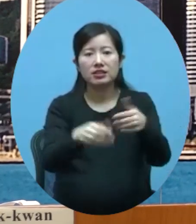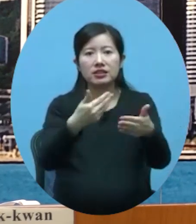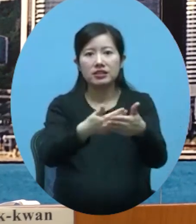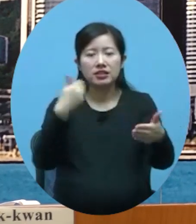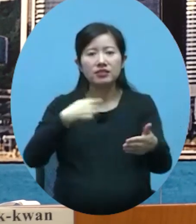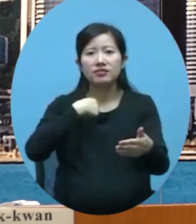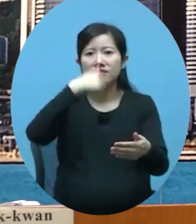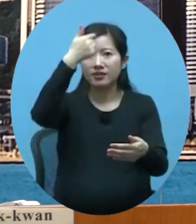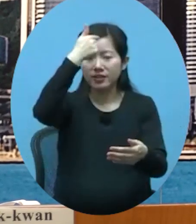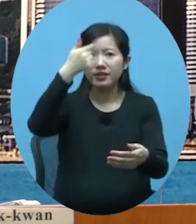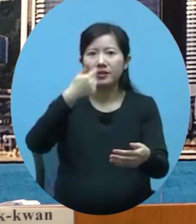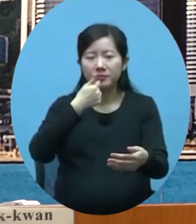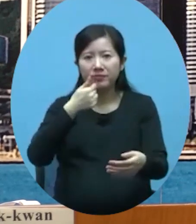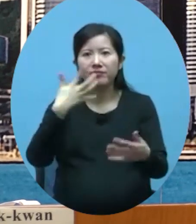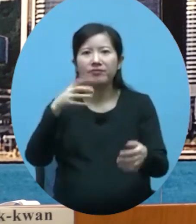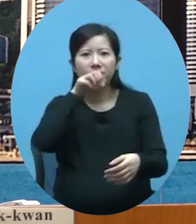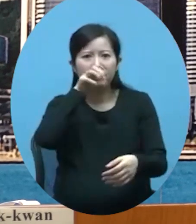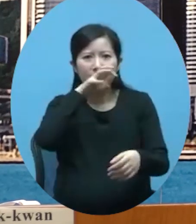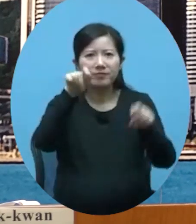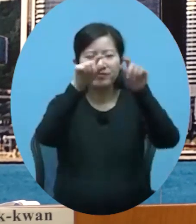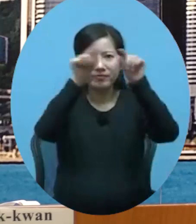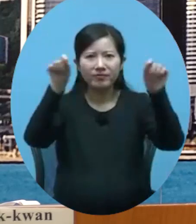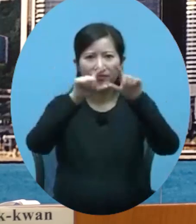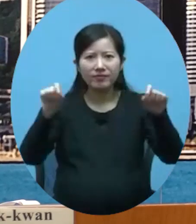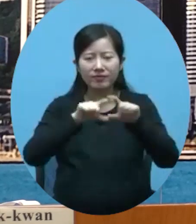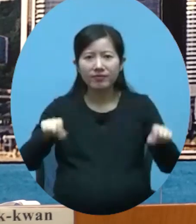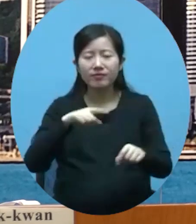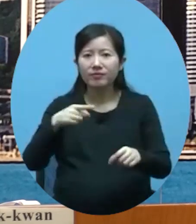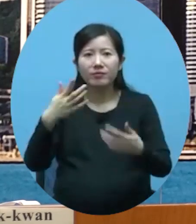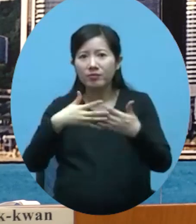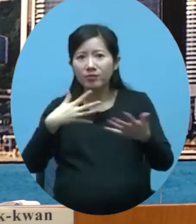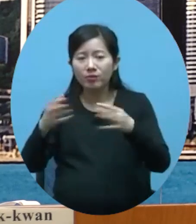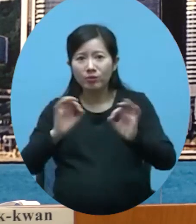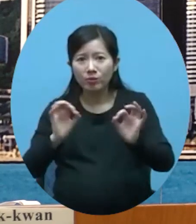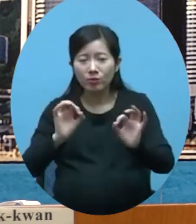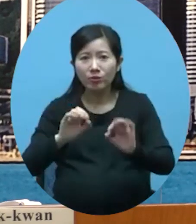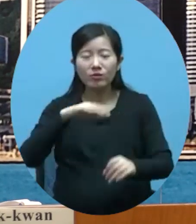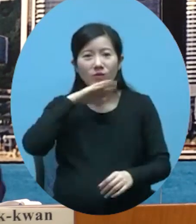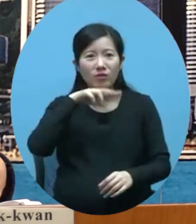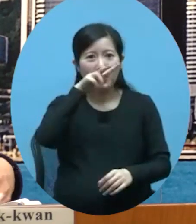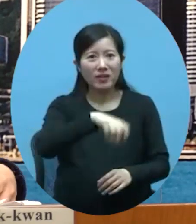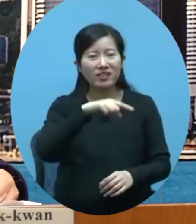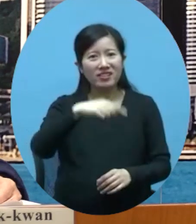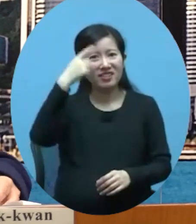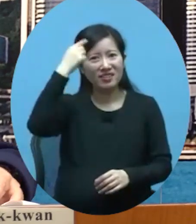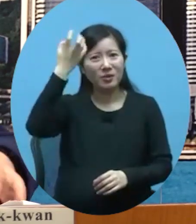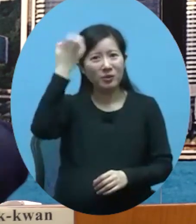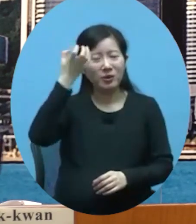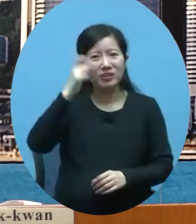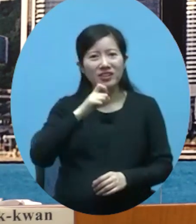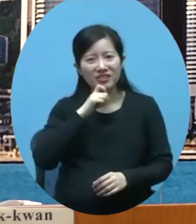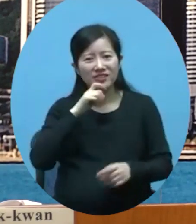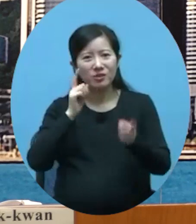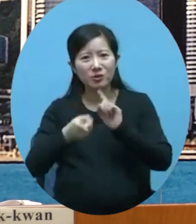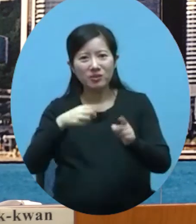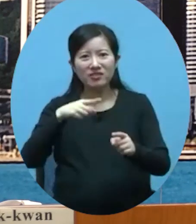量體溫和民室所有的象徵如果那些情況是驗到它有發燒或者符合的健康檢查